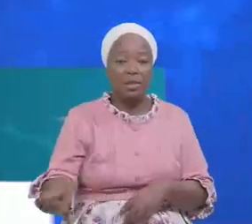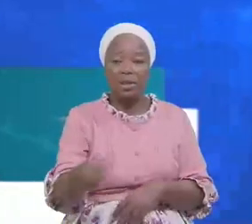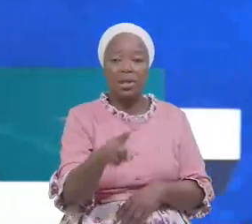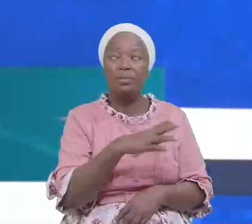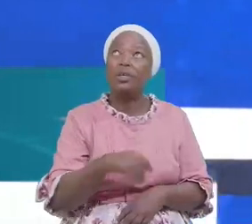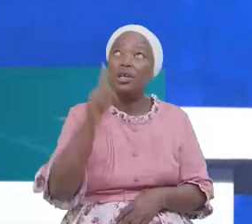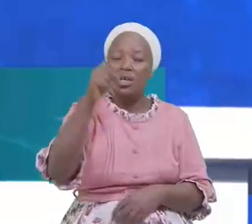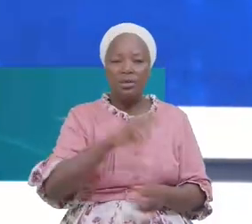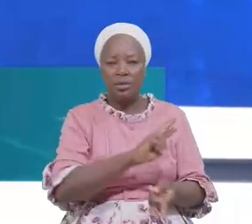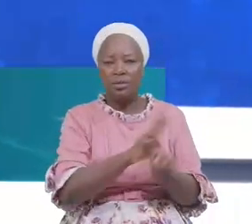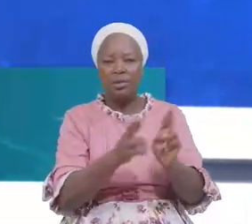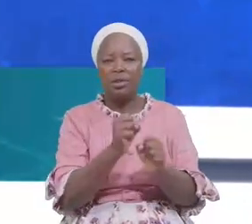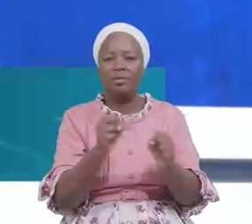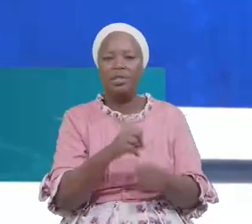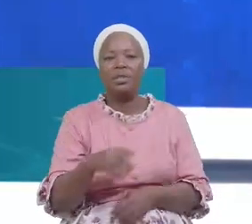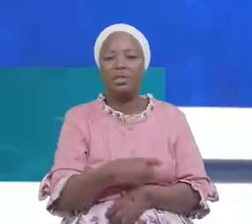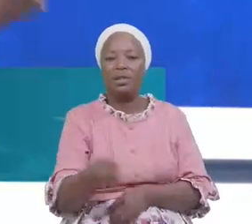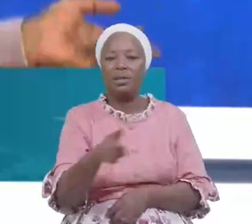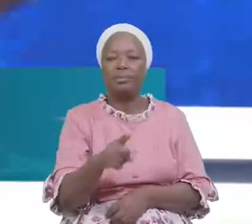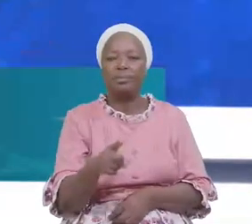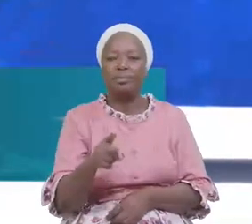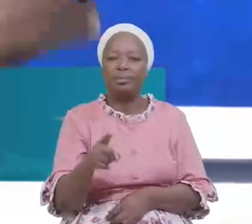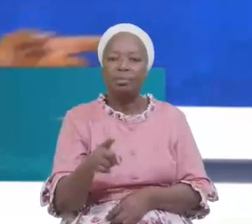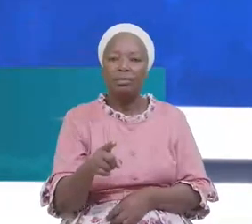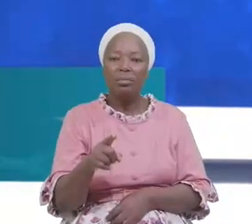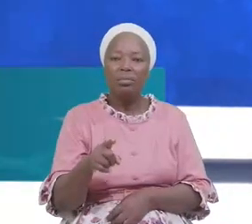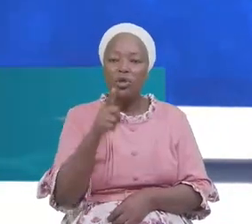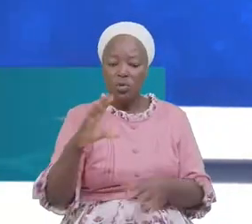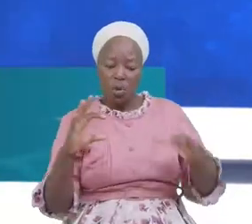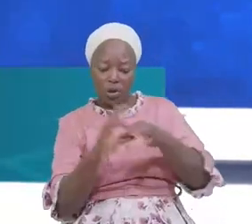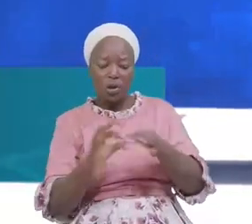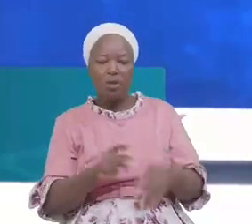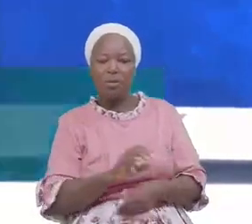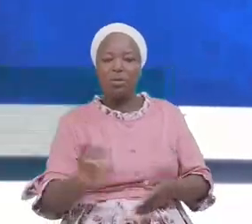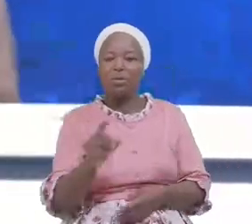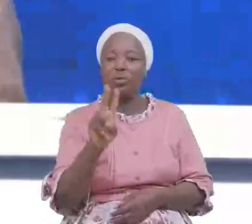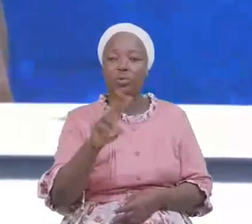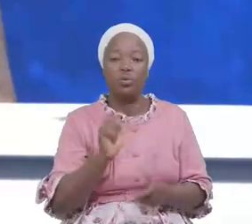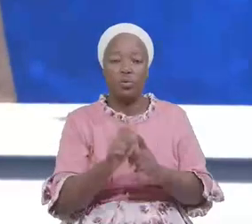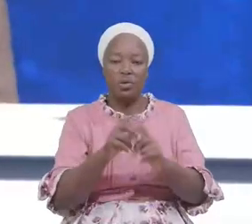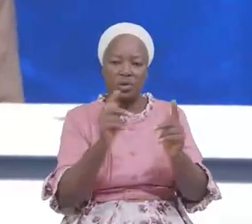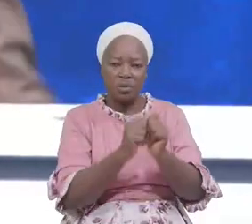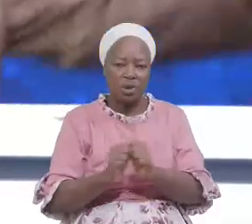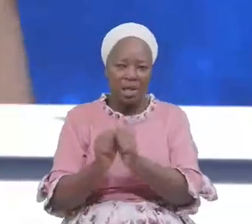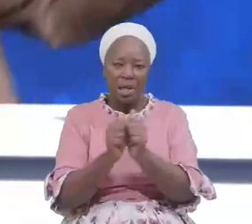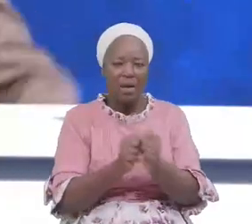Et en les visitant, il les rachète. Vous connectez ces deux mots.